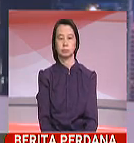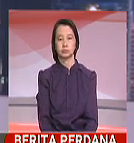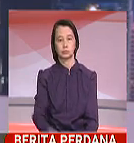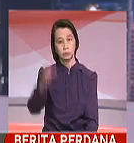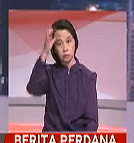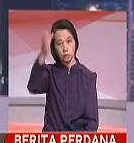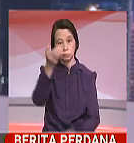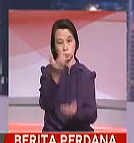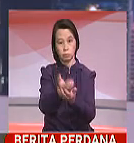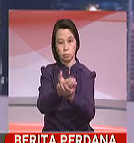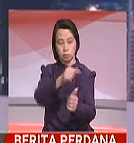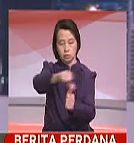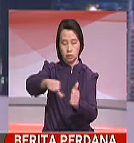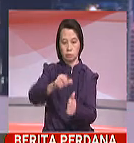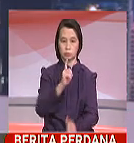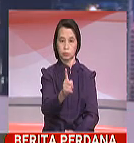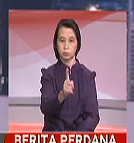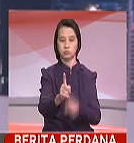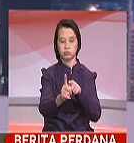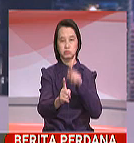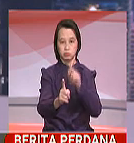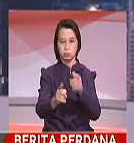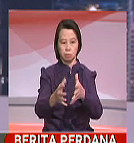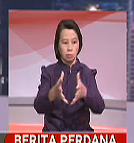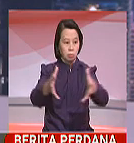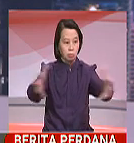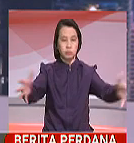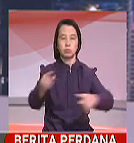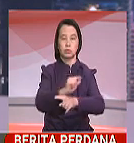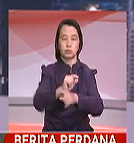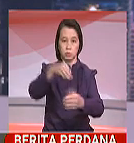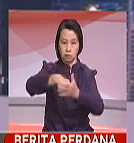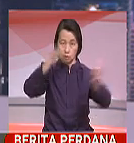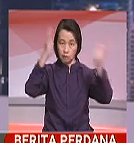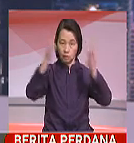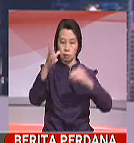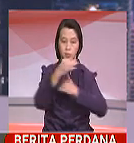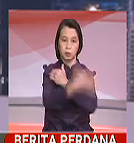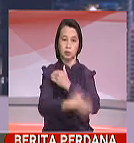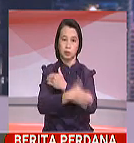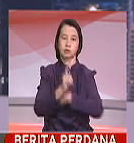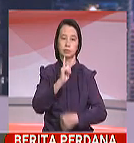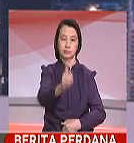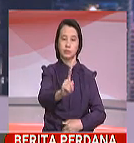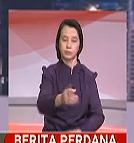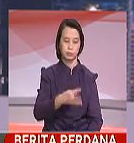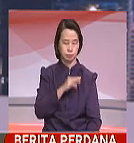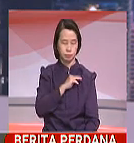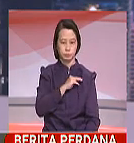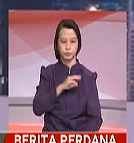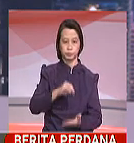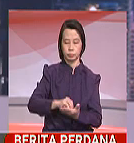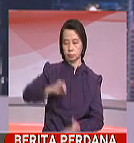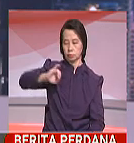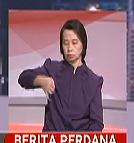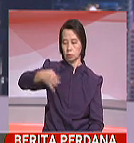Konsep kewangan sosial Islam wajar diperluas penggunaannya di Malaysia dan negara-negara Islam lain. Menteri di Jabatan